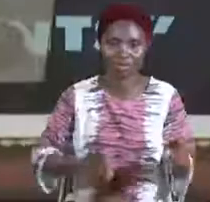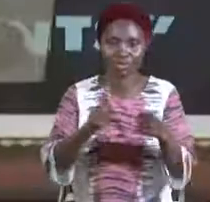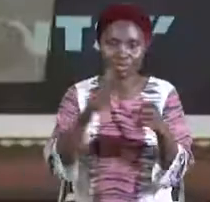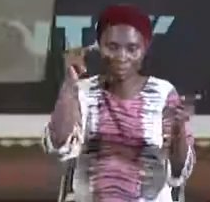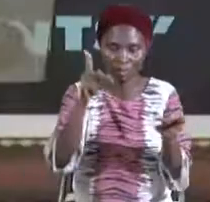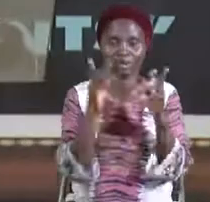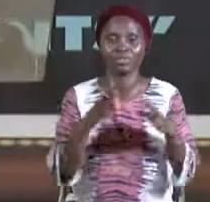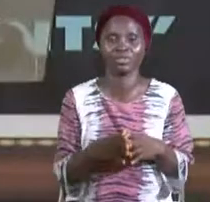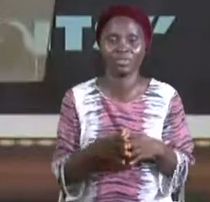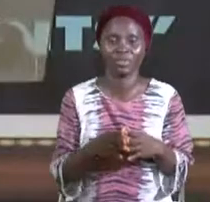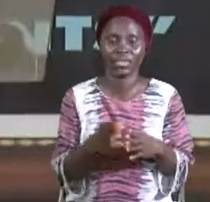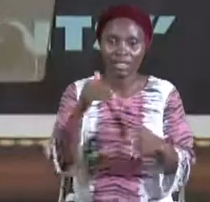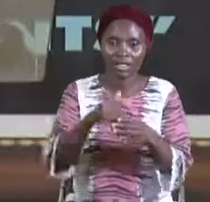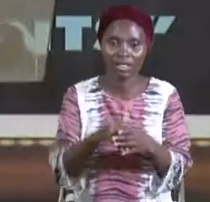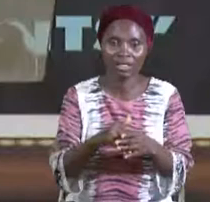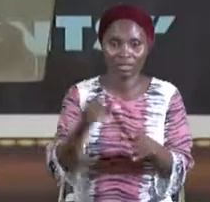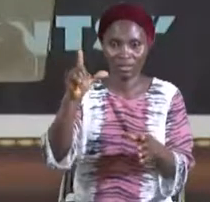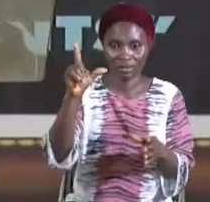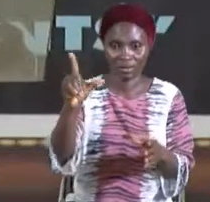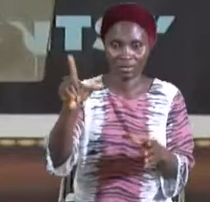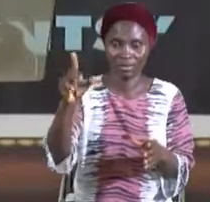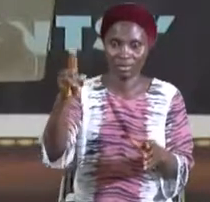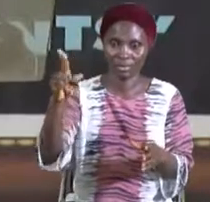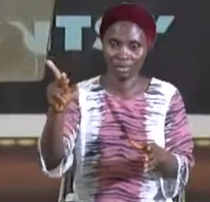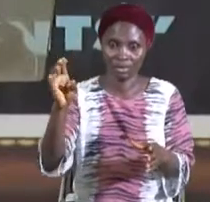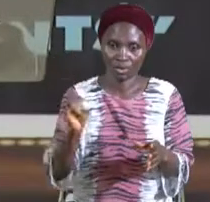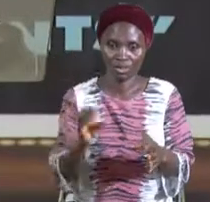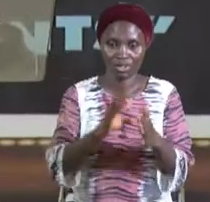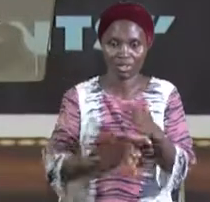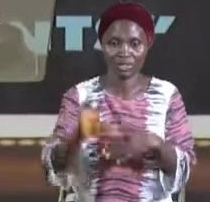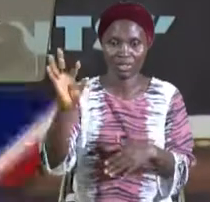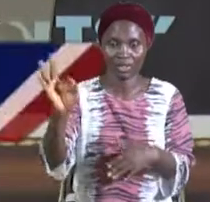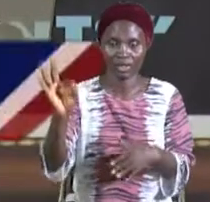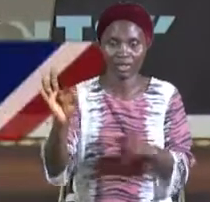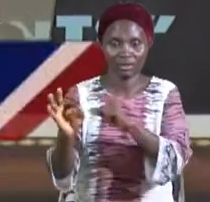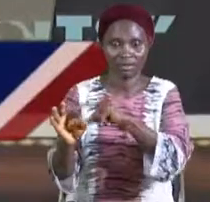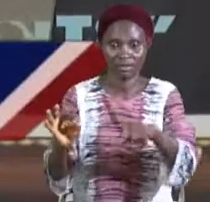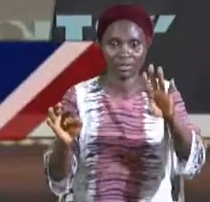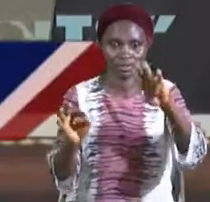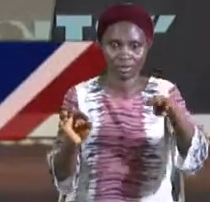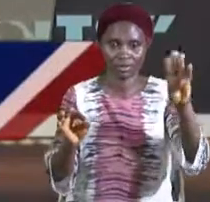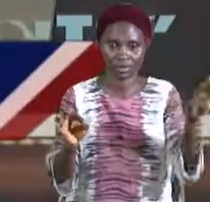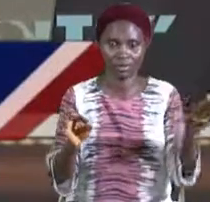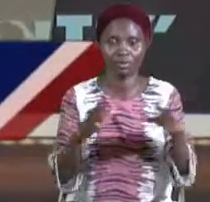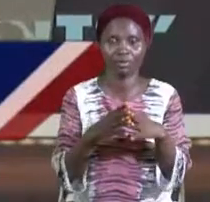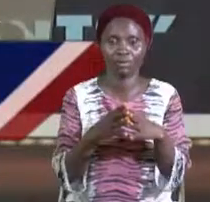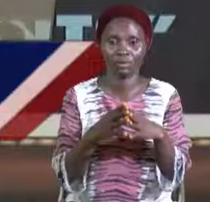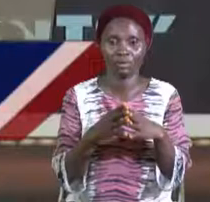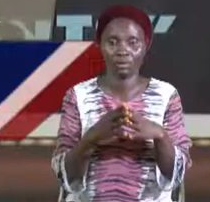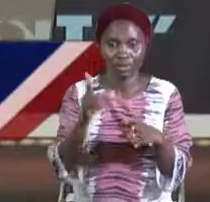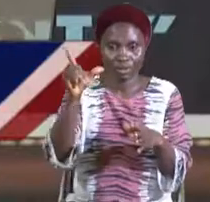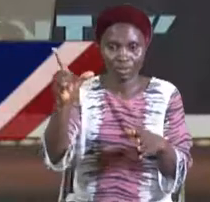Luc chapitre 9, lisons le verset 44. Luc chapitre